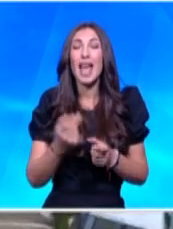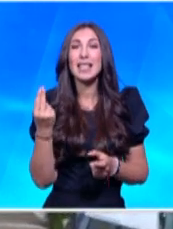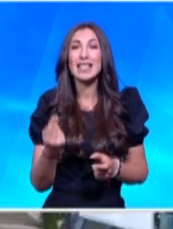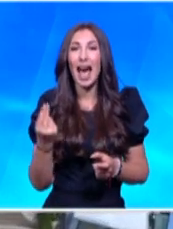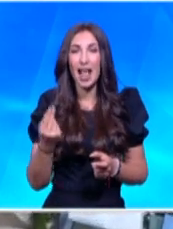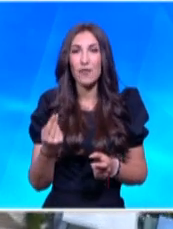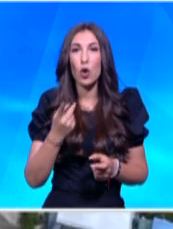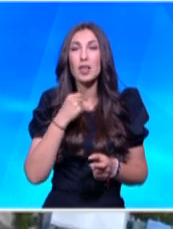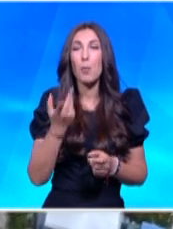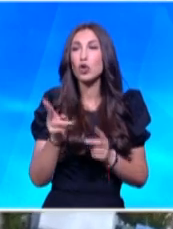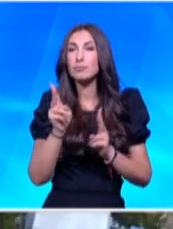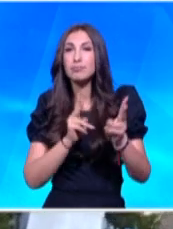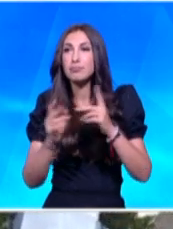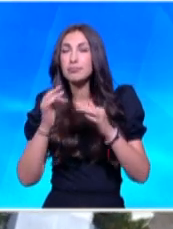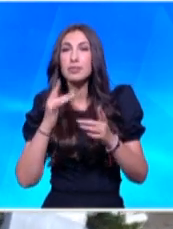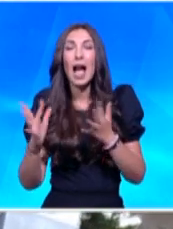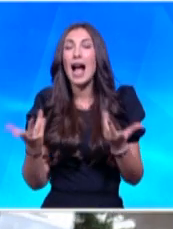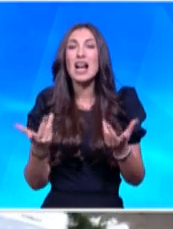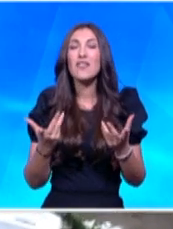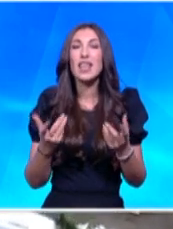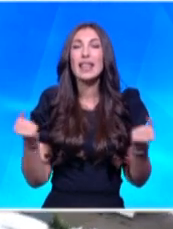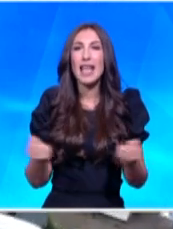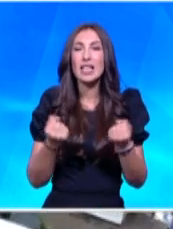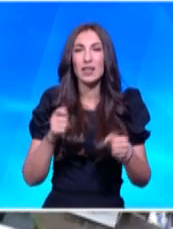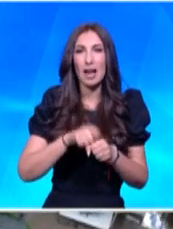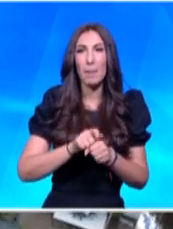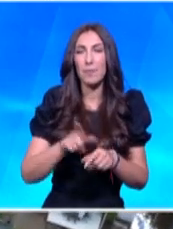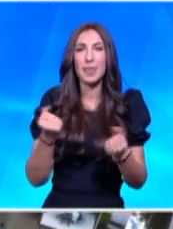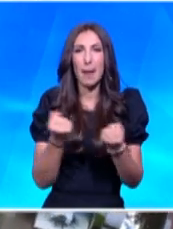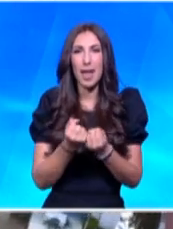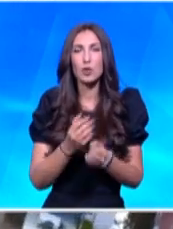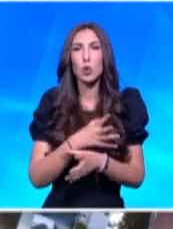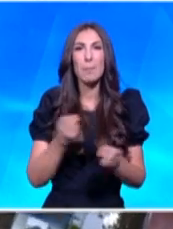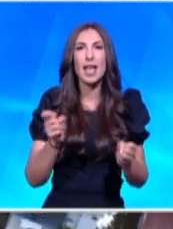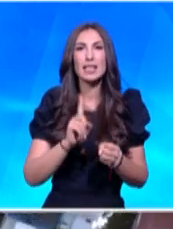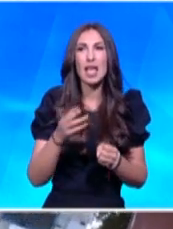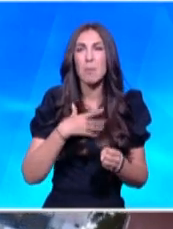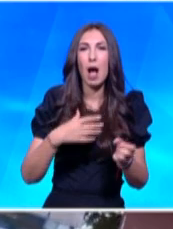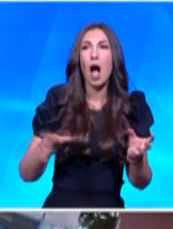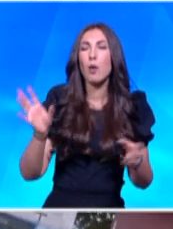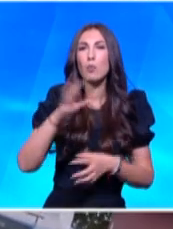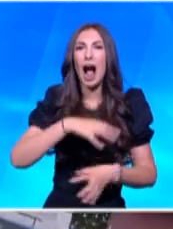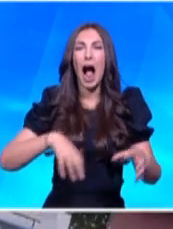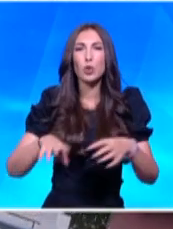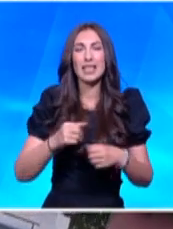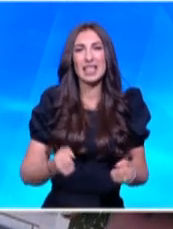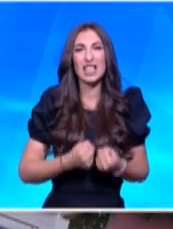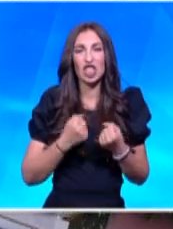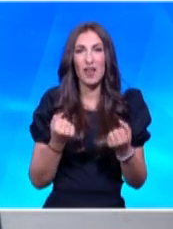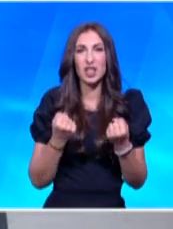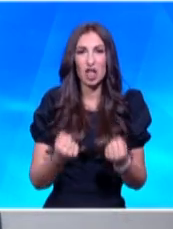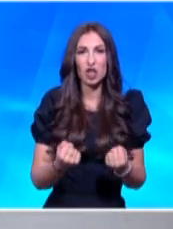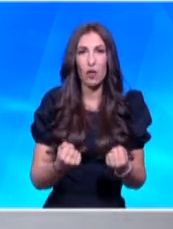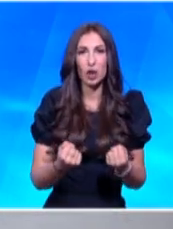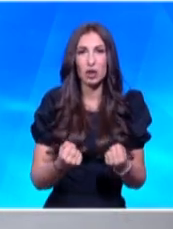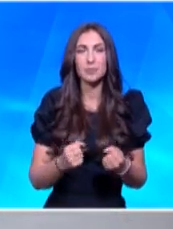за да бъдат съгласувани техните действия с властите на място, за да не се стига до застрашаване живота на още хора. Това беше казано до